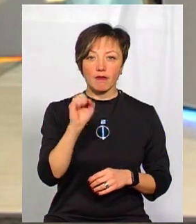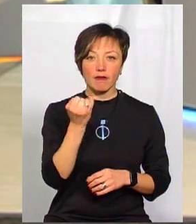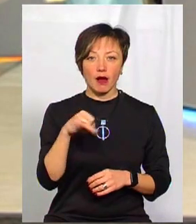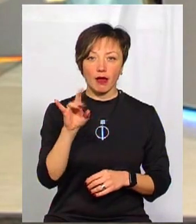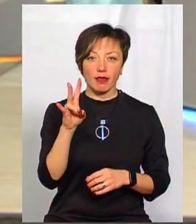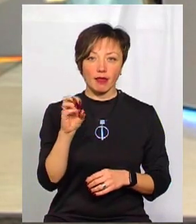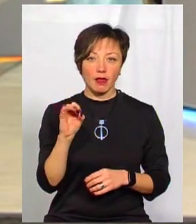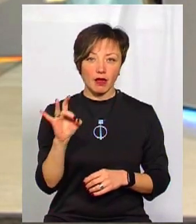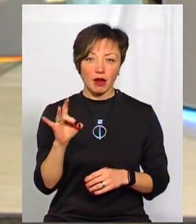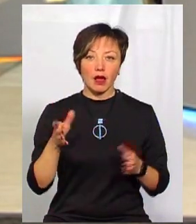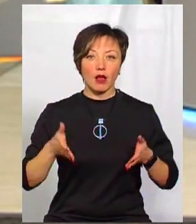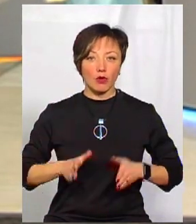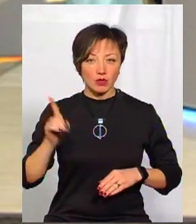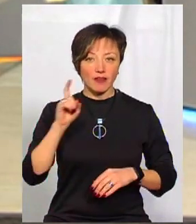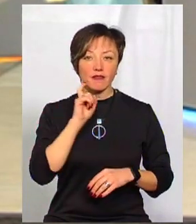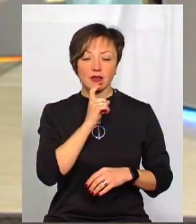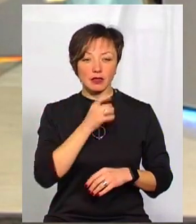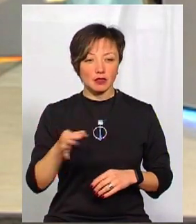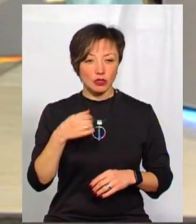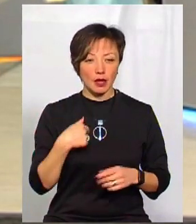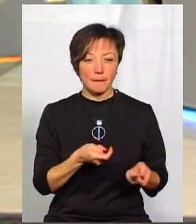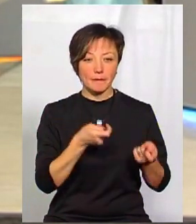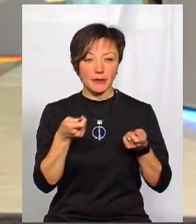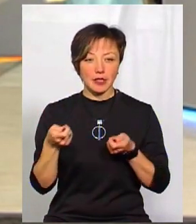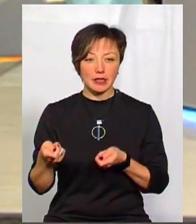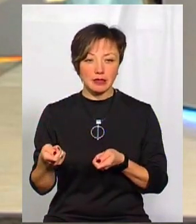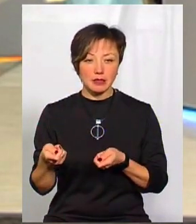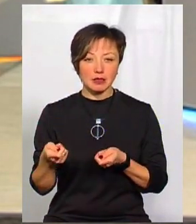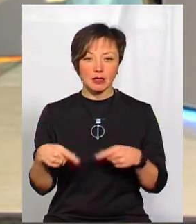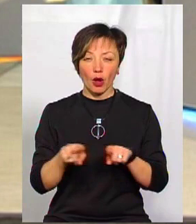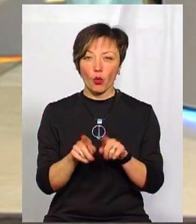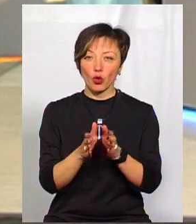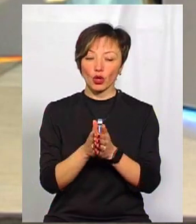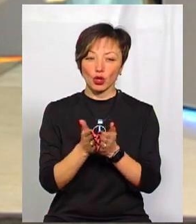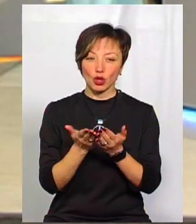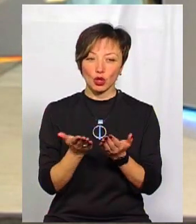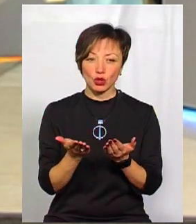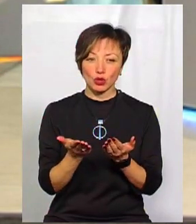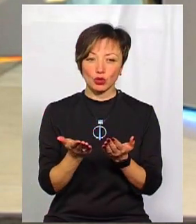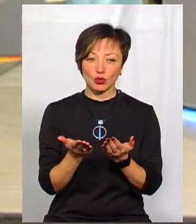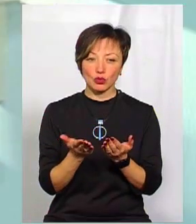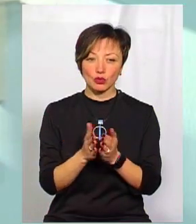Вайнер. Він сам родом з Вінниччини. Я от навіть принесла з собою таку книжечку.